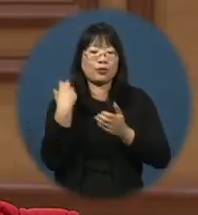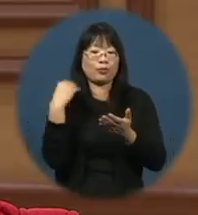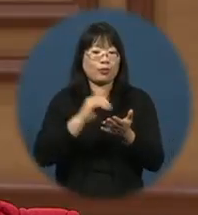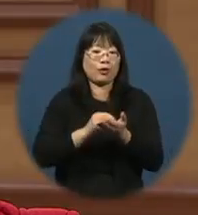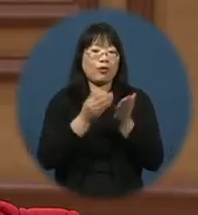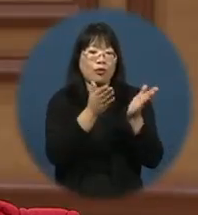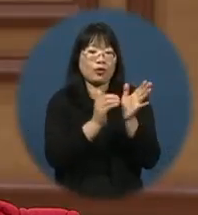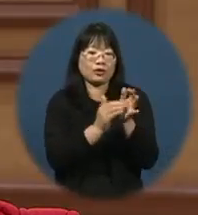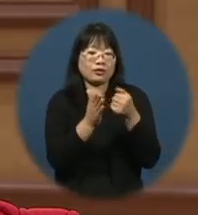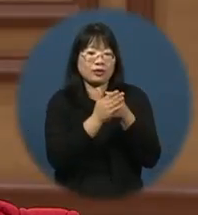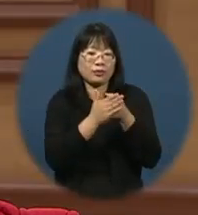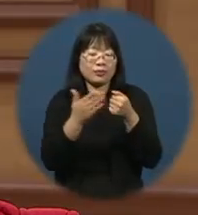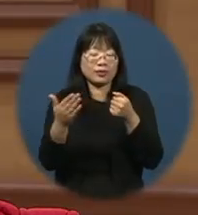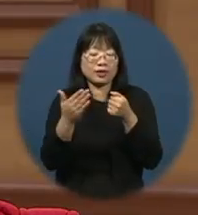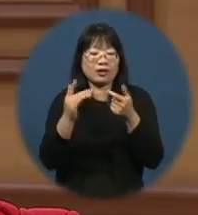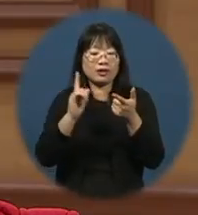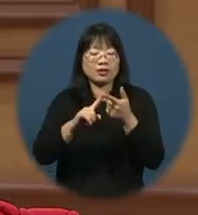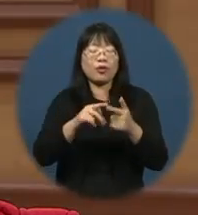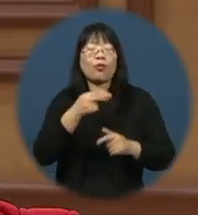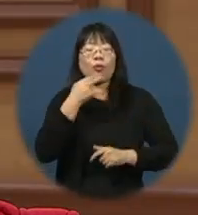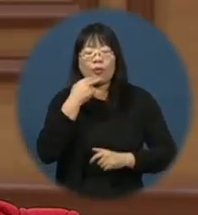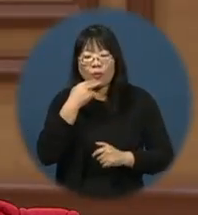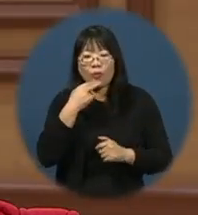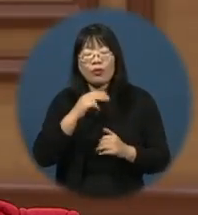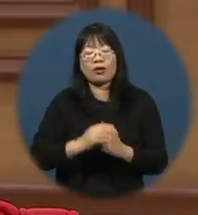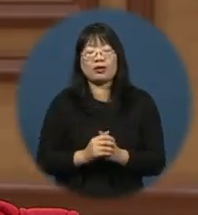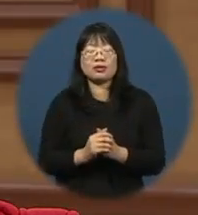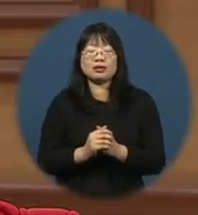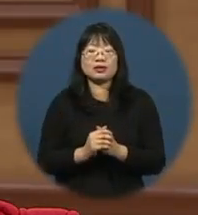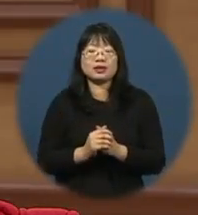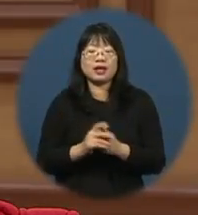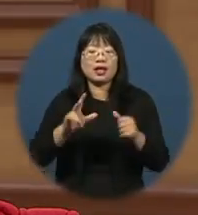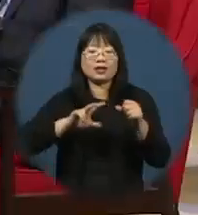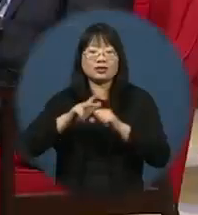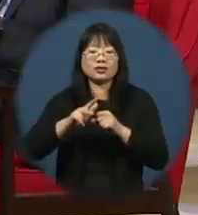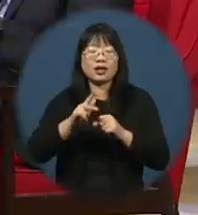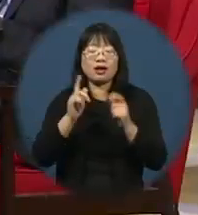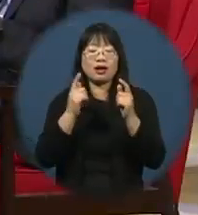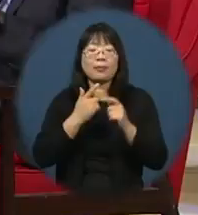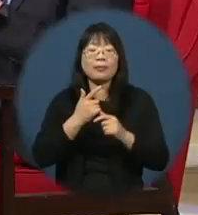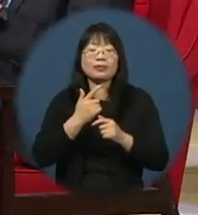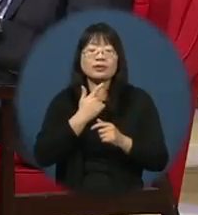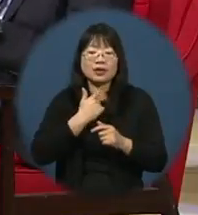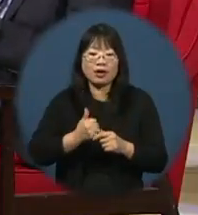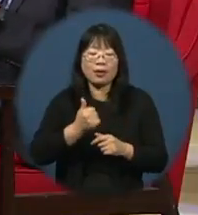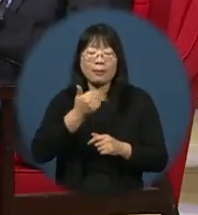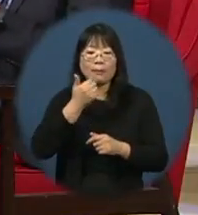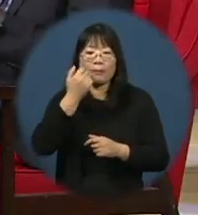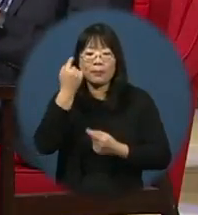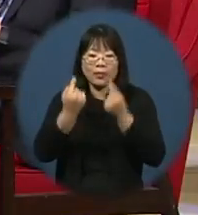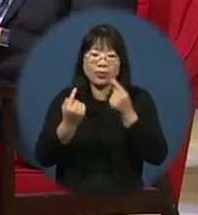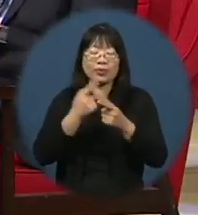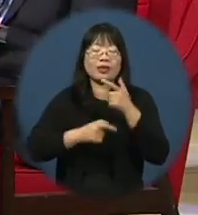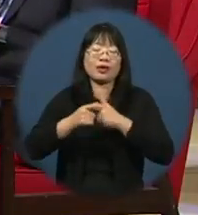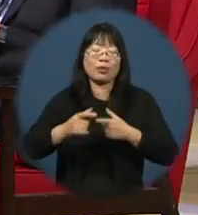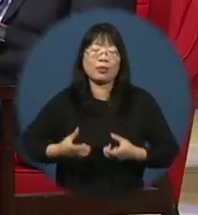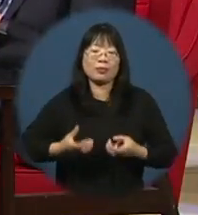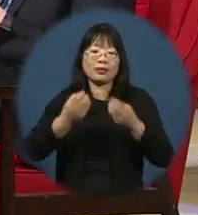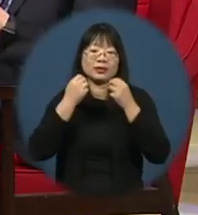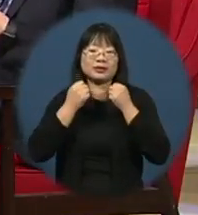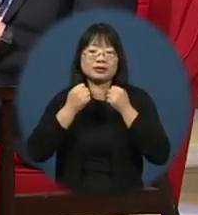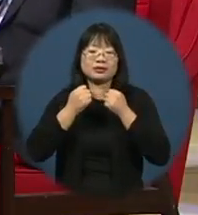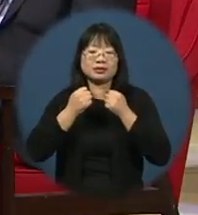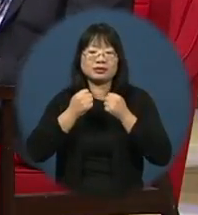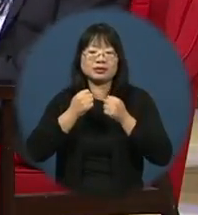돌려주기 때문에 아하. 그런 거 없이 지구가 겪을 수 있는 것보다도 훨씬 더 많은